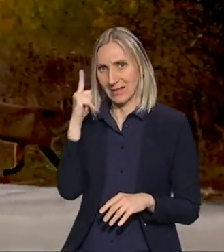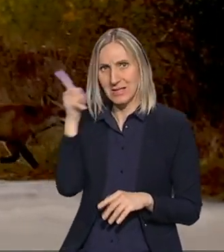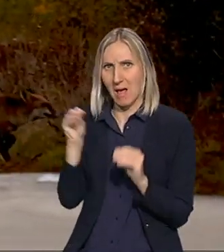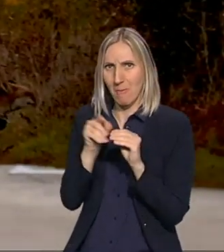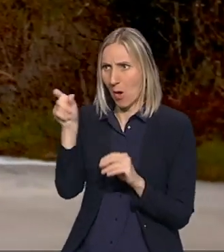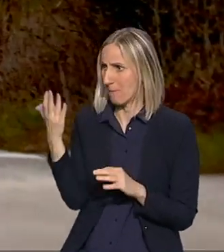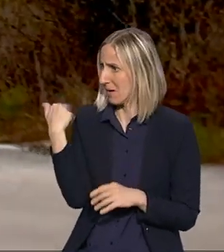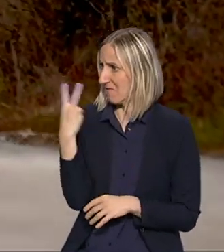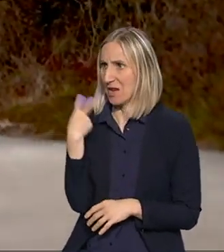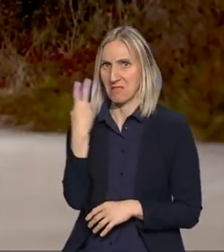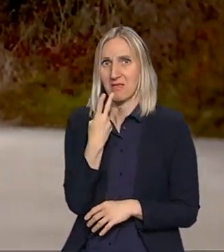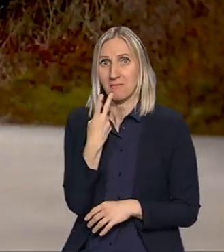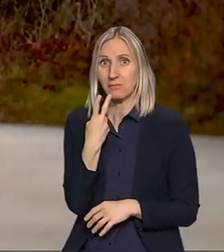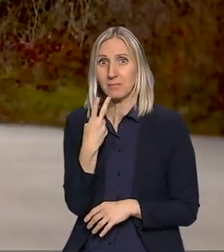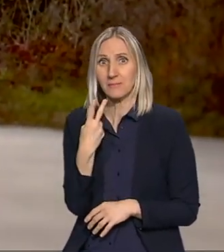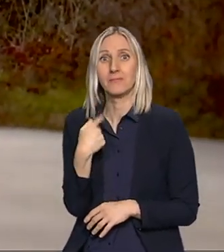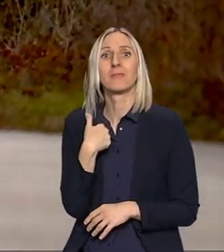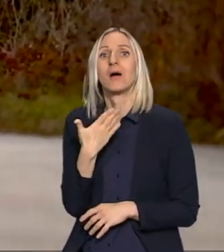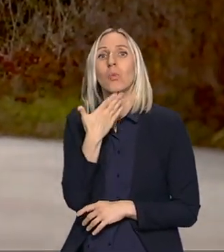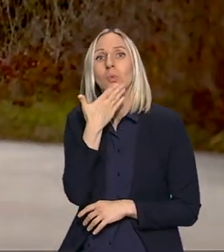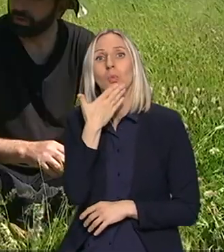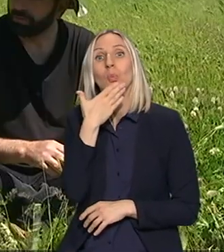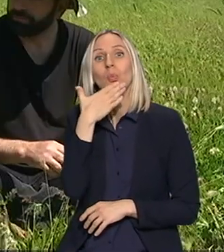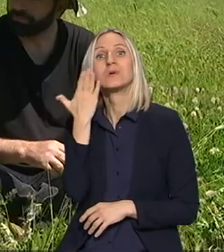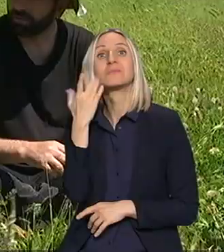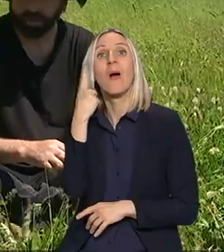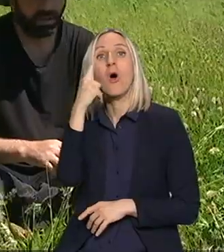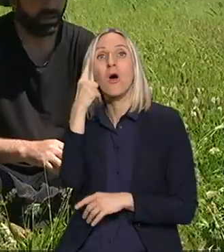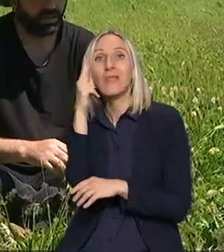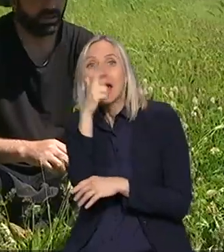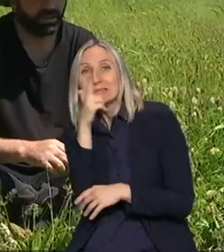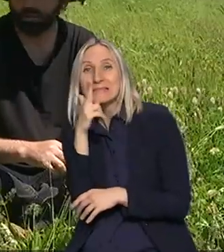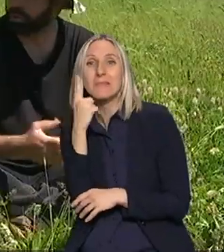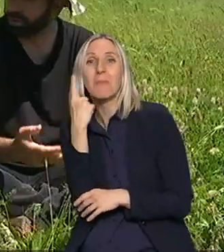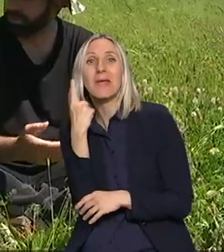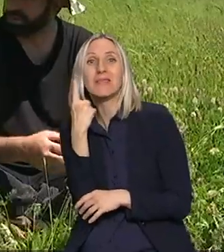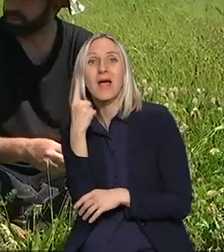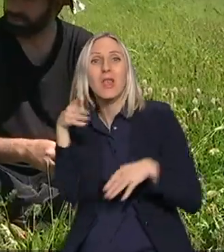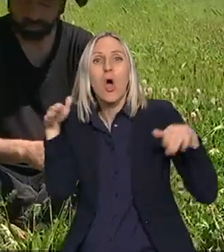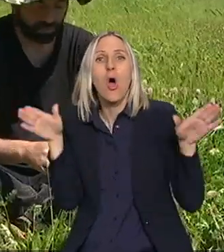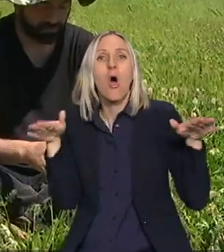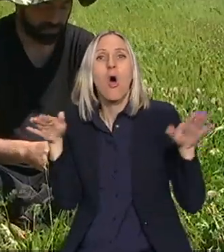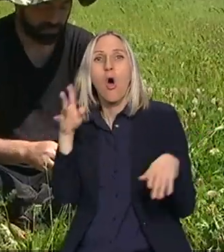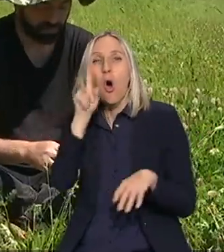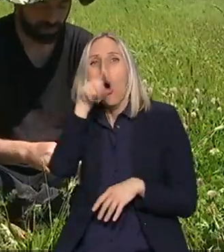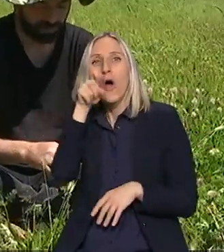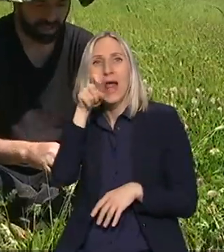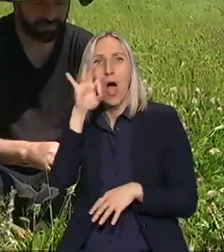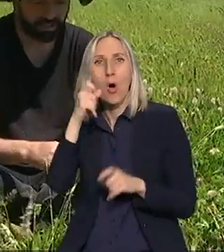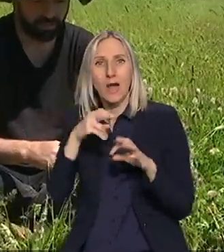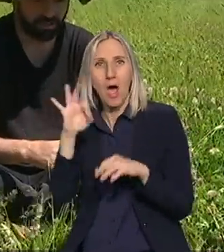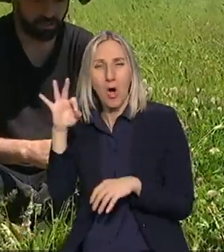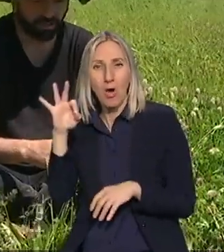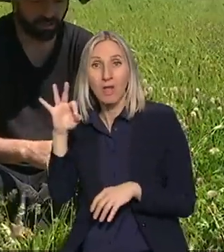Boki. Ja sam snio onaj jedan orao, orao ribar se zove tako. Da,